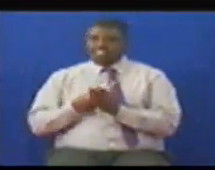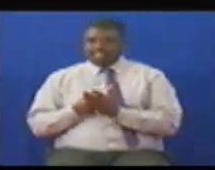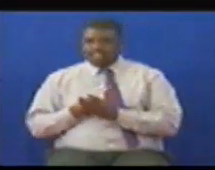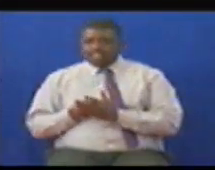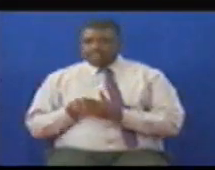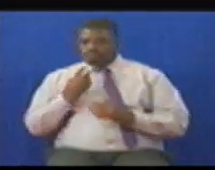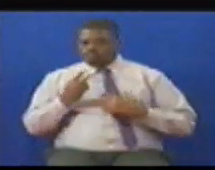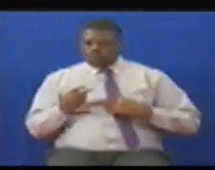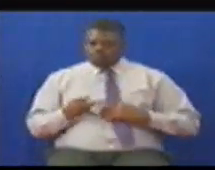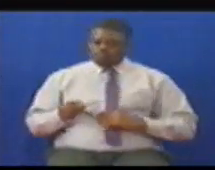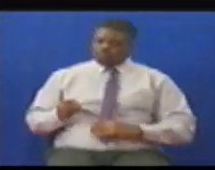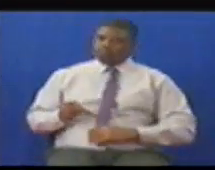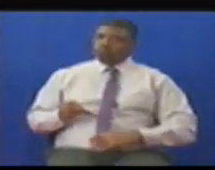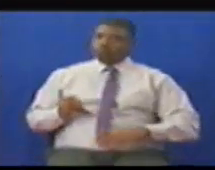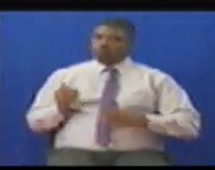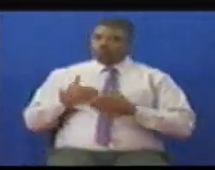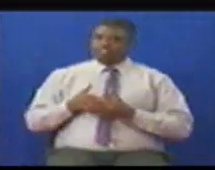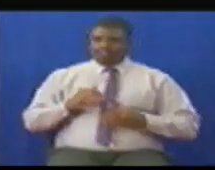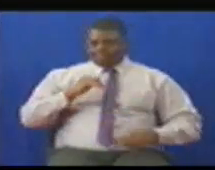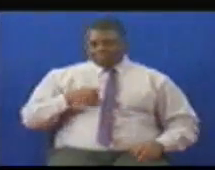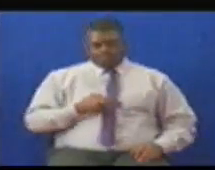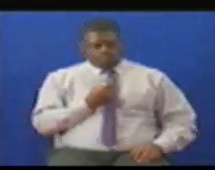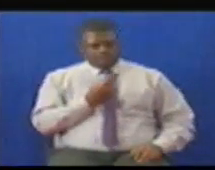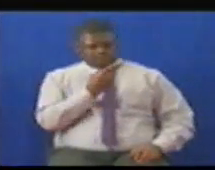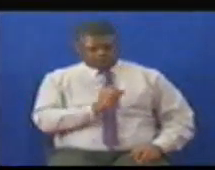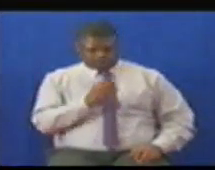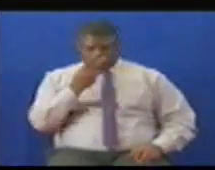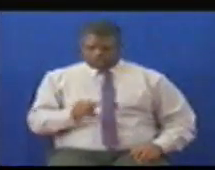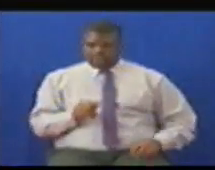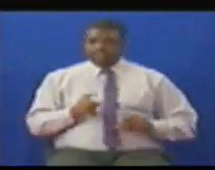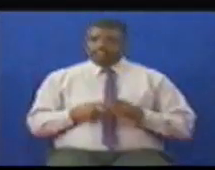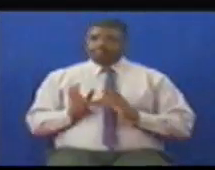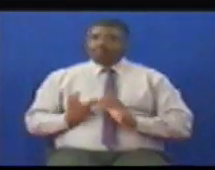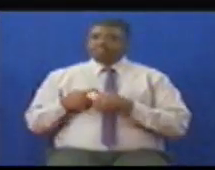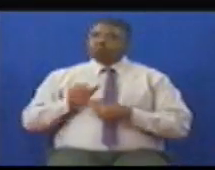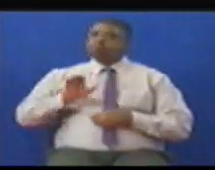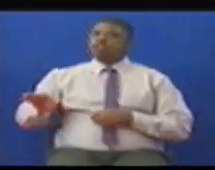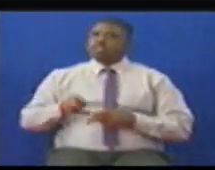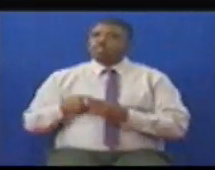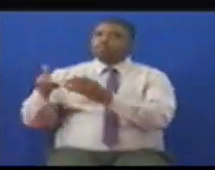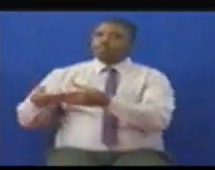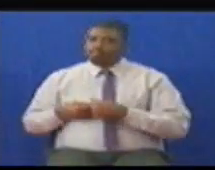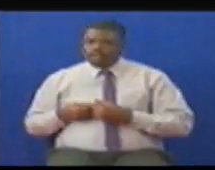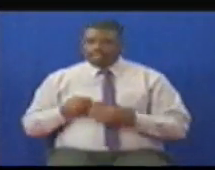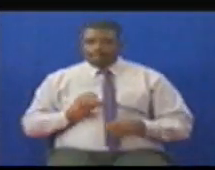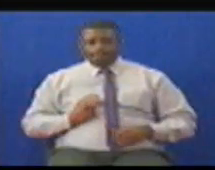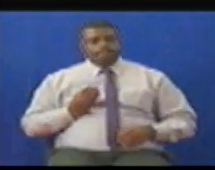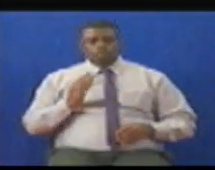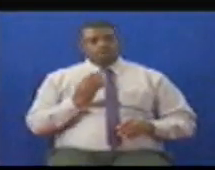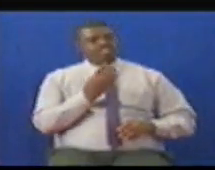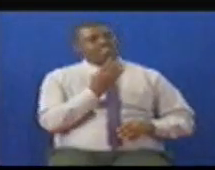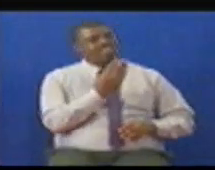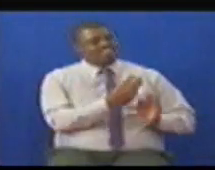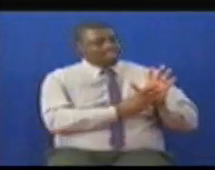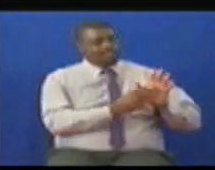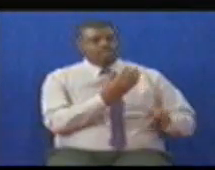hadi kufikia mwezi Februari 2020 hii na mafungu yake ilikuwa imepokea shilingi bilioni 89.6